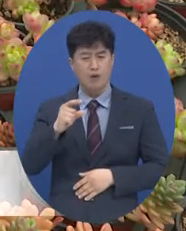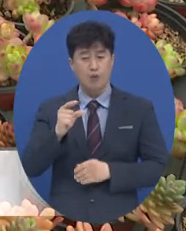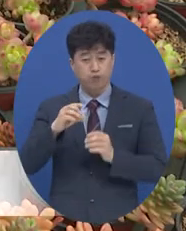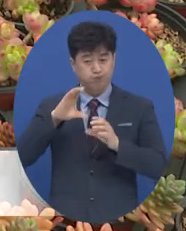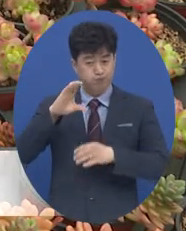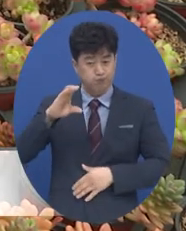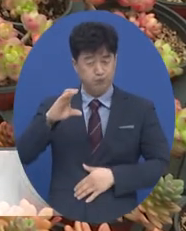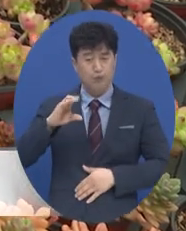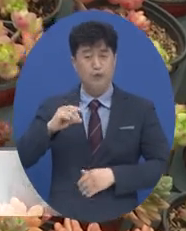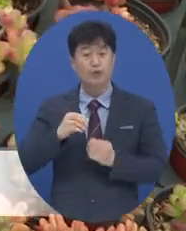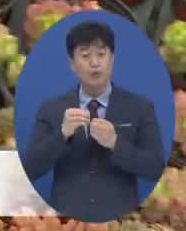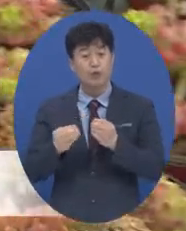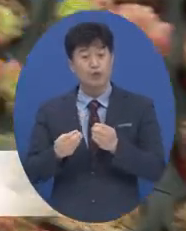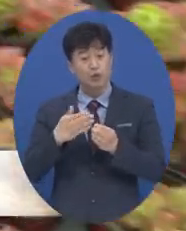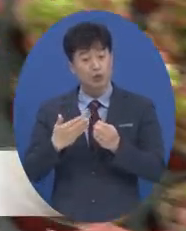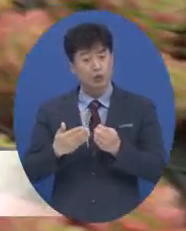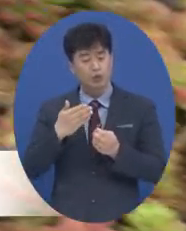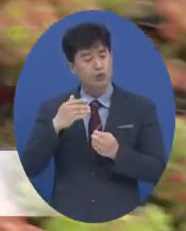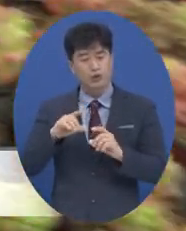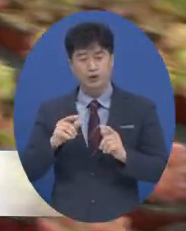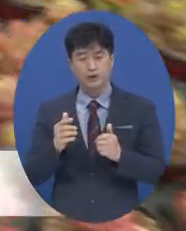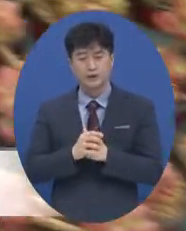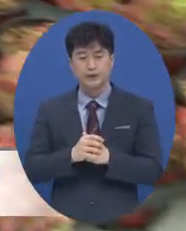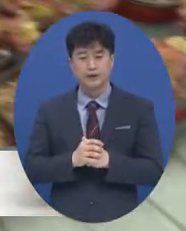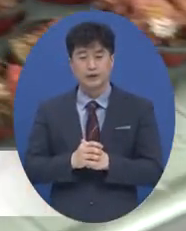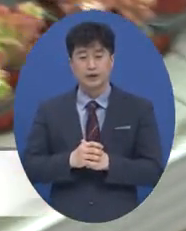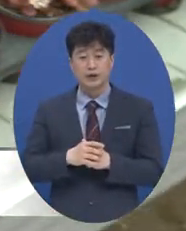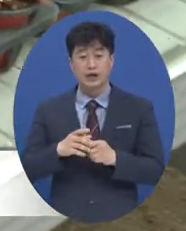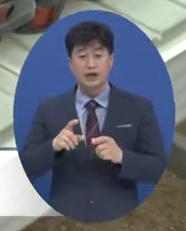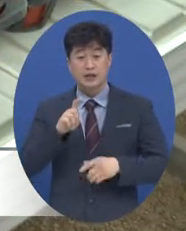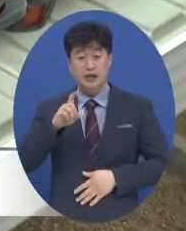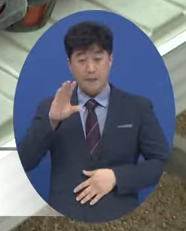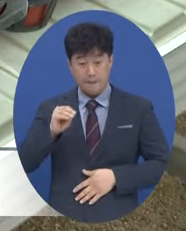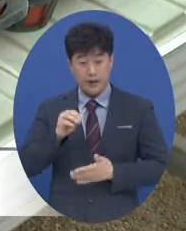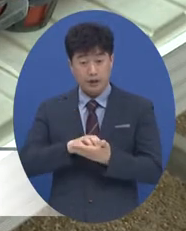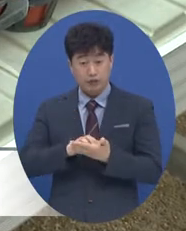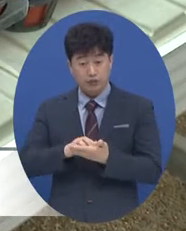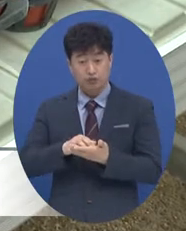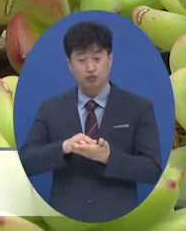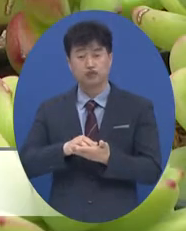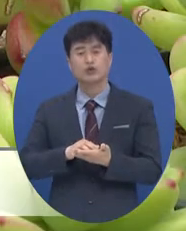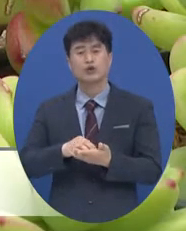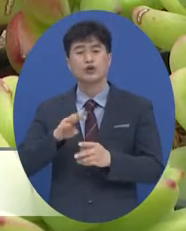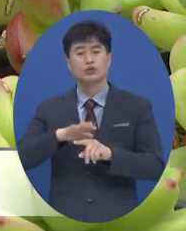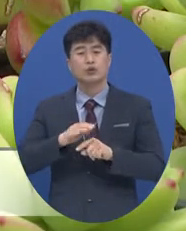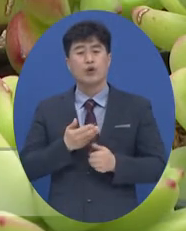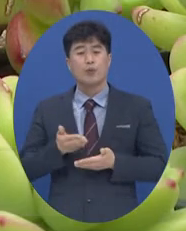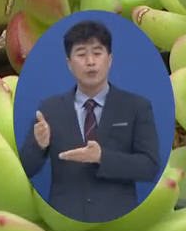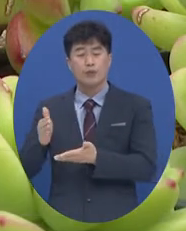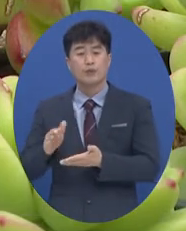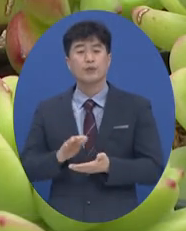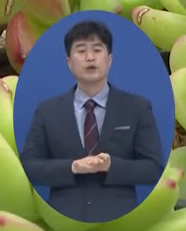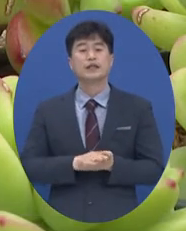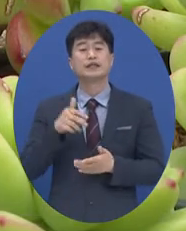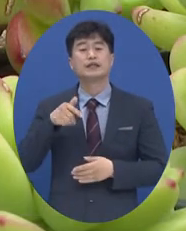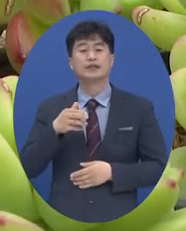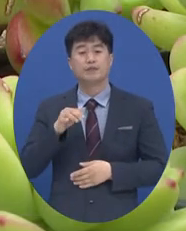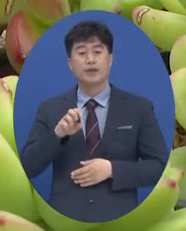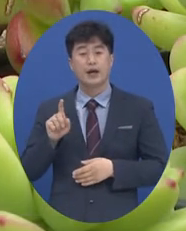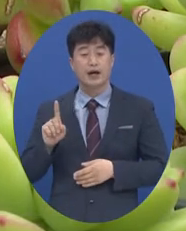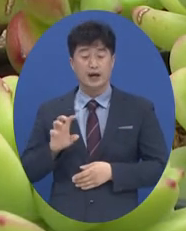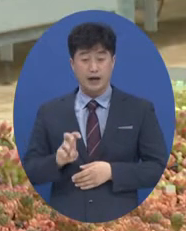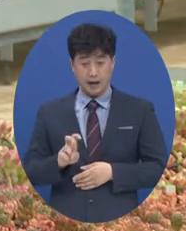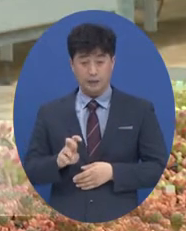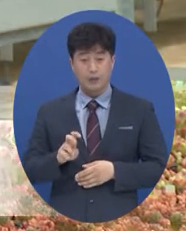앞서 개발된 5가지 신품종 은 총 10만 주 가 도내 농가에 보급 됐고 그림 탕은 올해부터 보급을 시작합니다 쎄